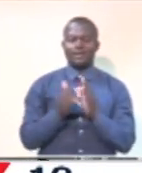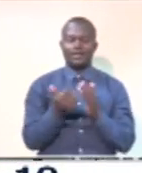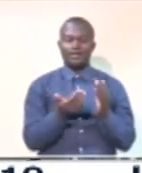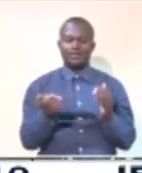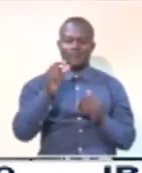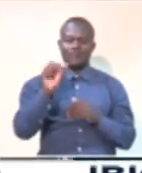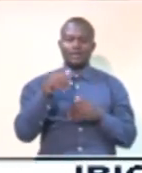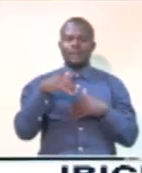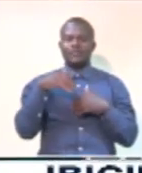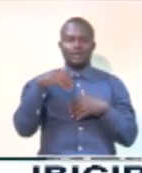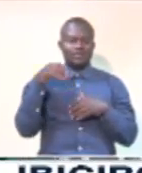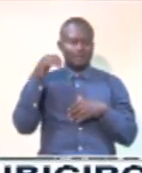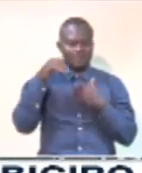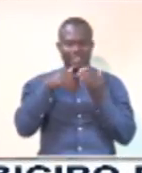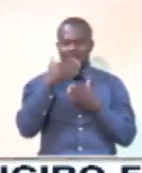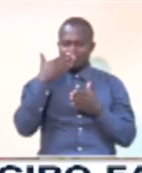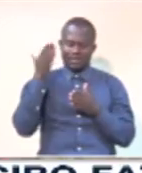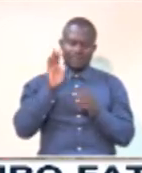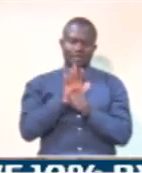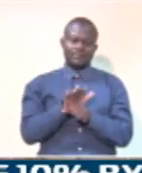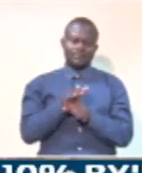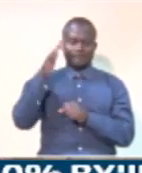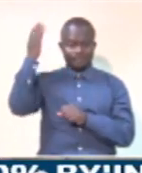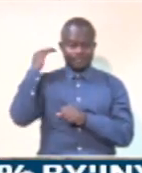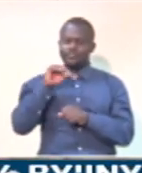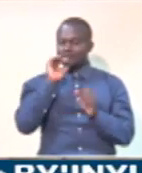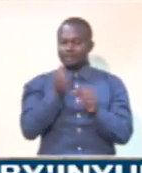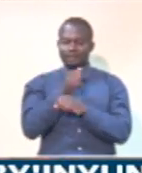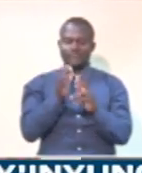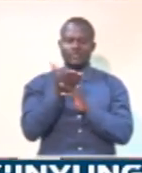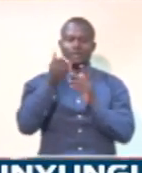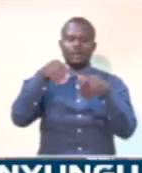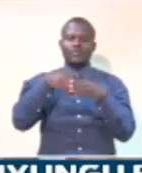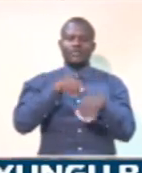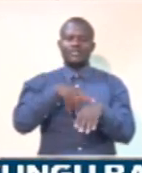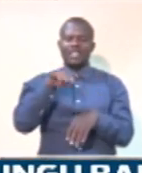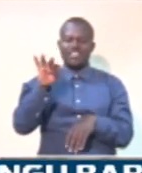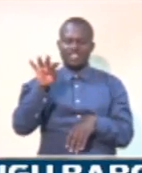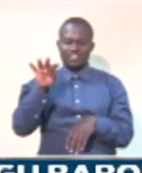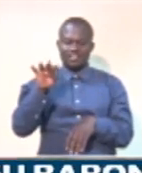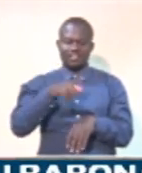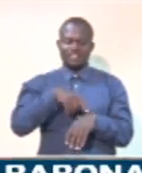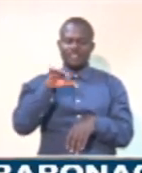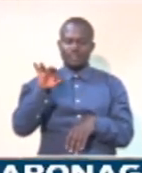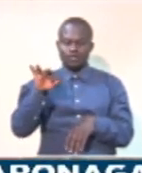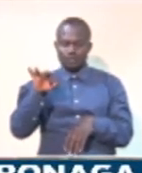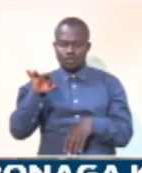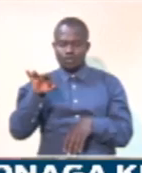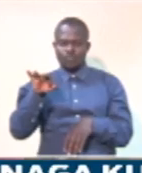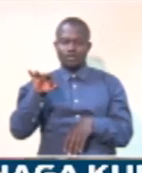mva bari bisamba bya danje byihebye. Mbere ntabwo wajya gupfa gucana nka saa yine saa tatu